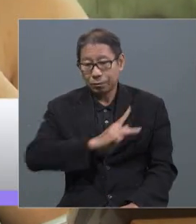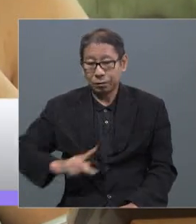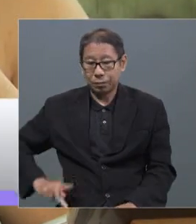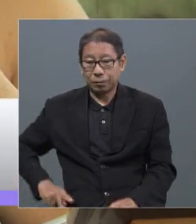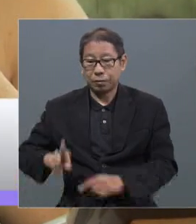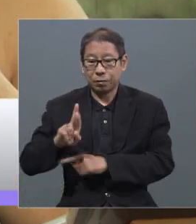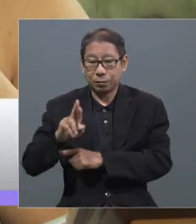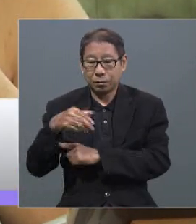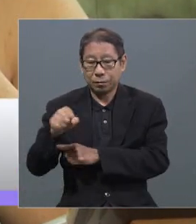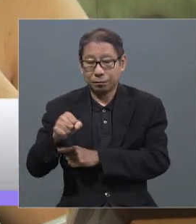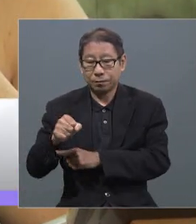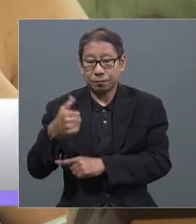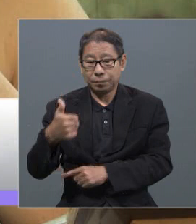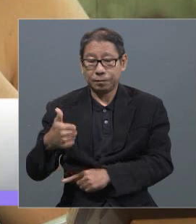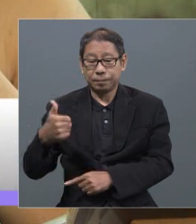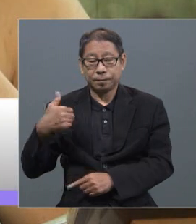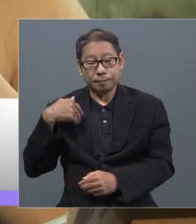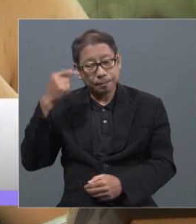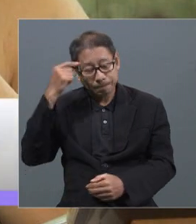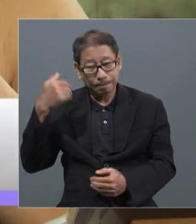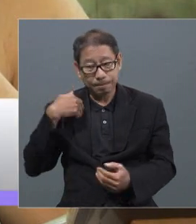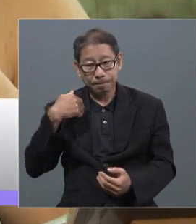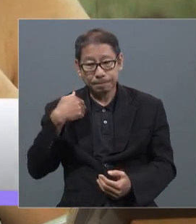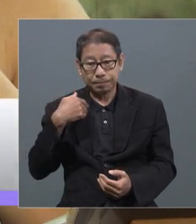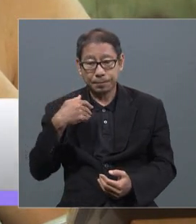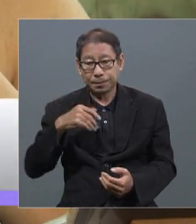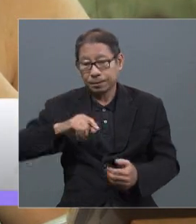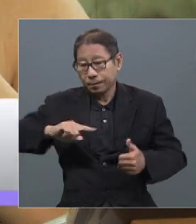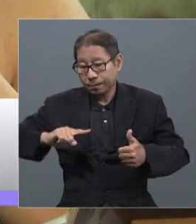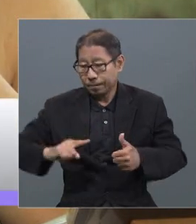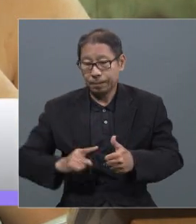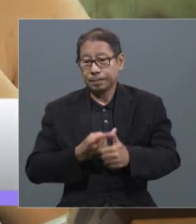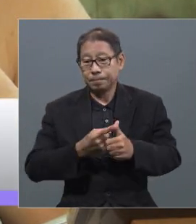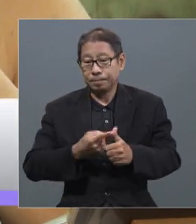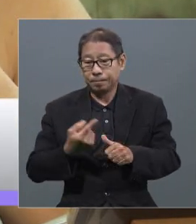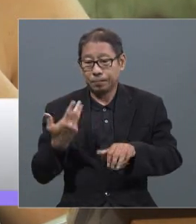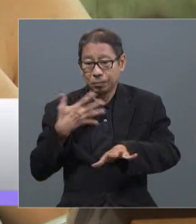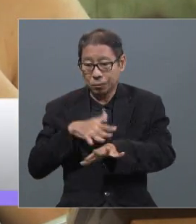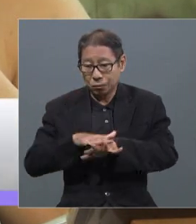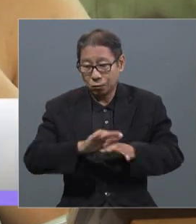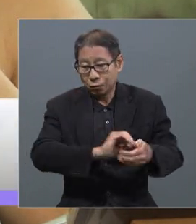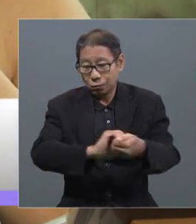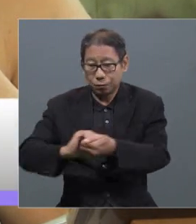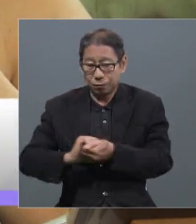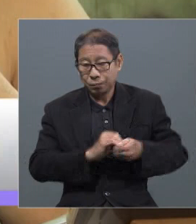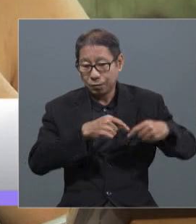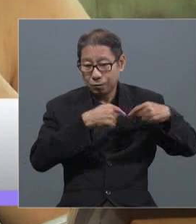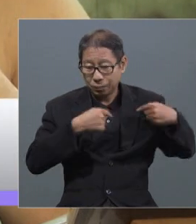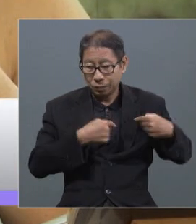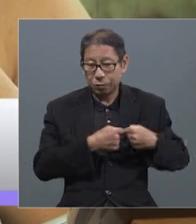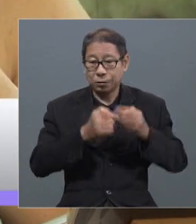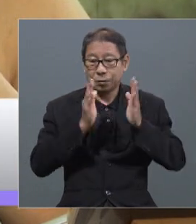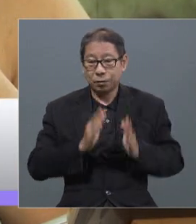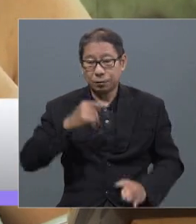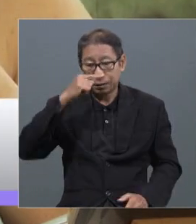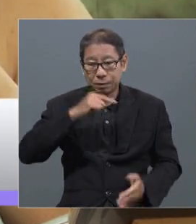คือผมว่าพระองค์คือจุดรวมใจจุดรวมดวงใจของประชาชนทุกคนพ